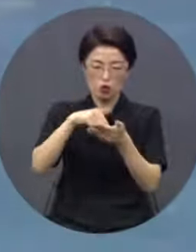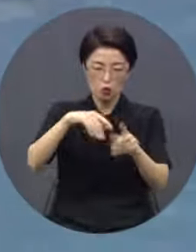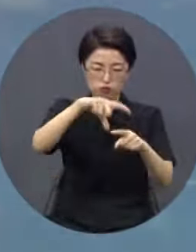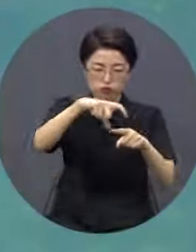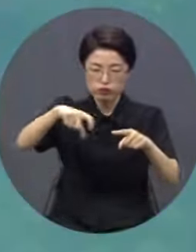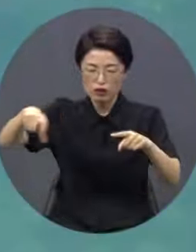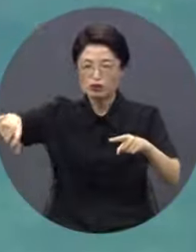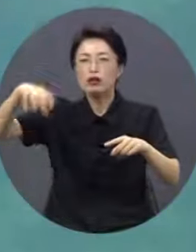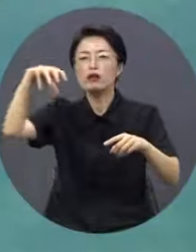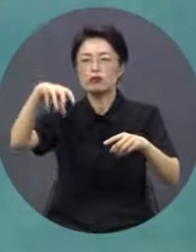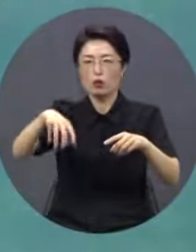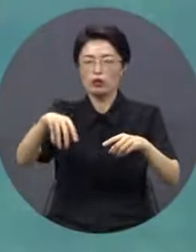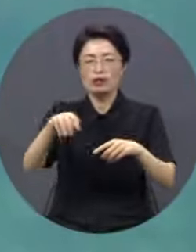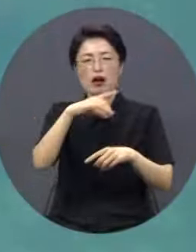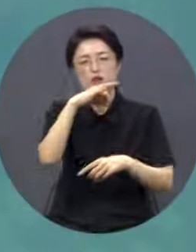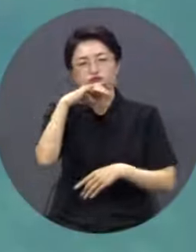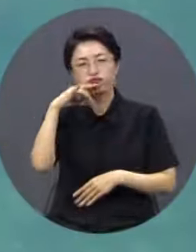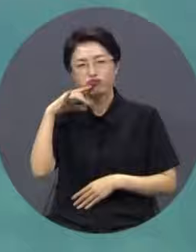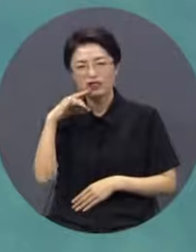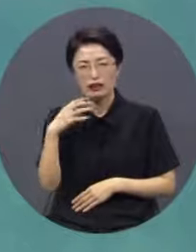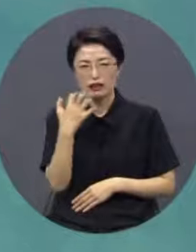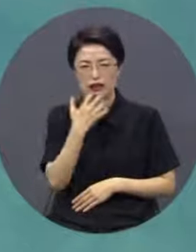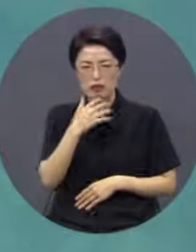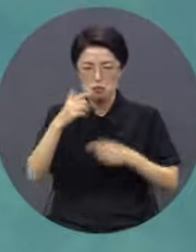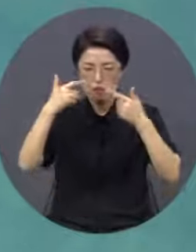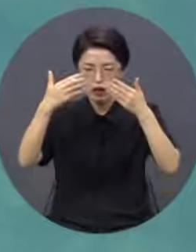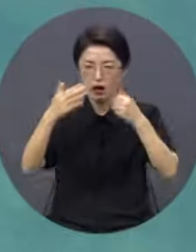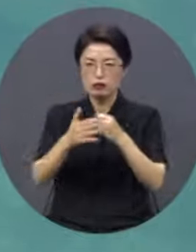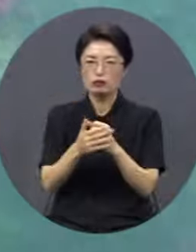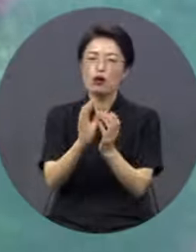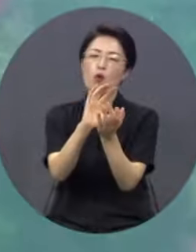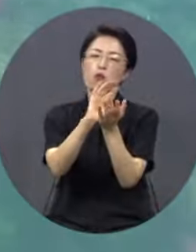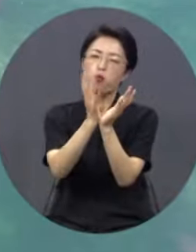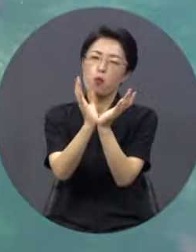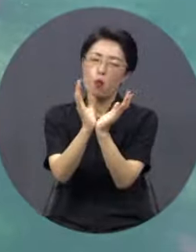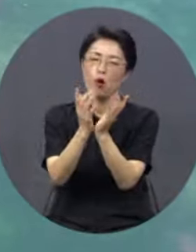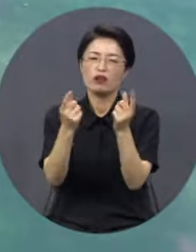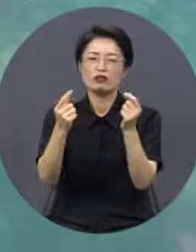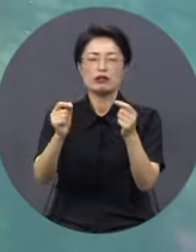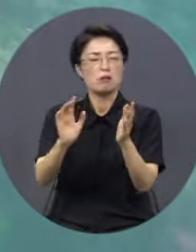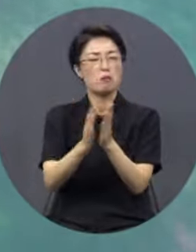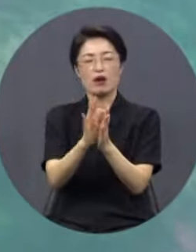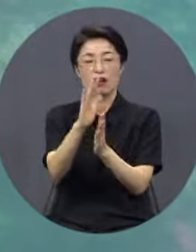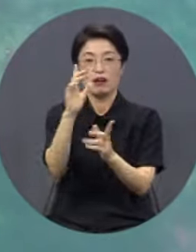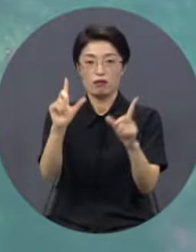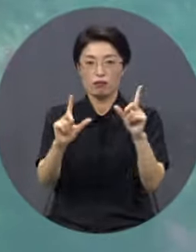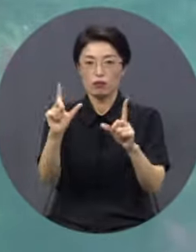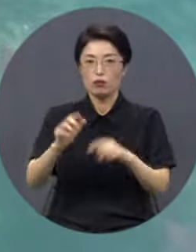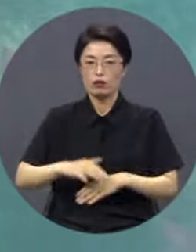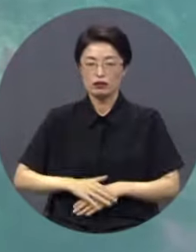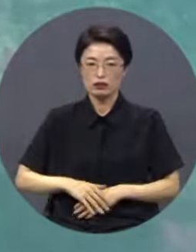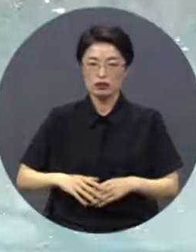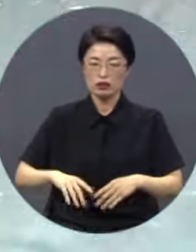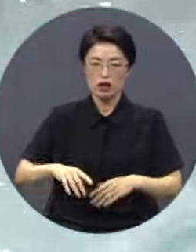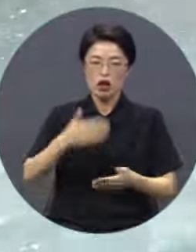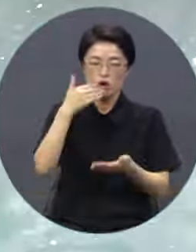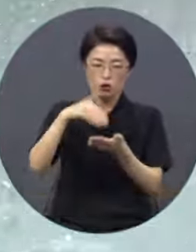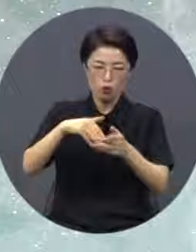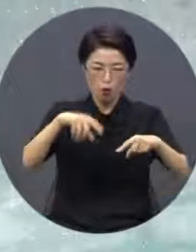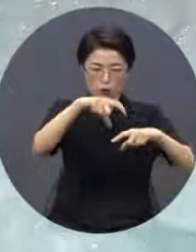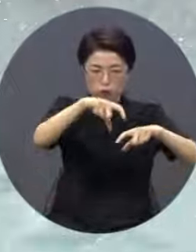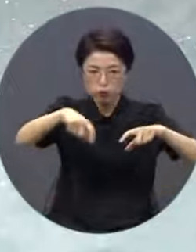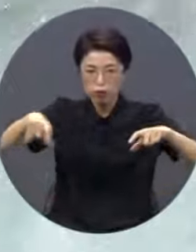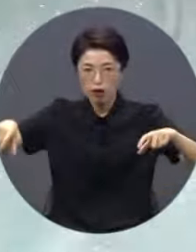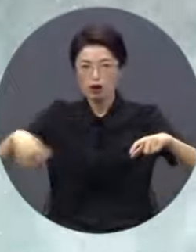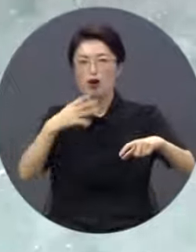선명합니다 얼핏 보면 마치 꽃이 핀 것처럼 화려해 보입니다 테트라포드는 물론 방파제